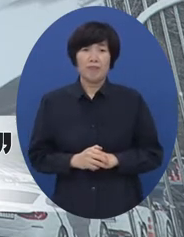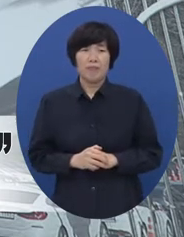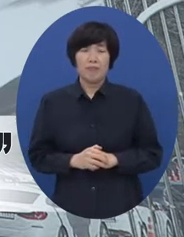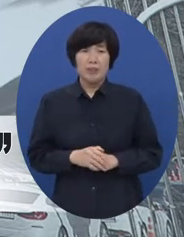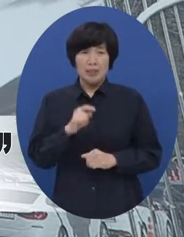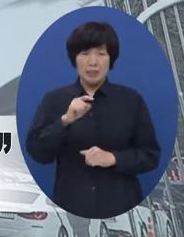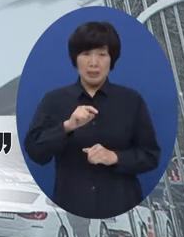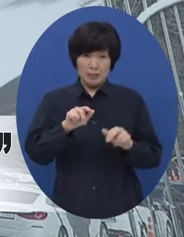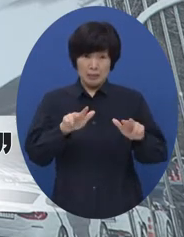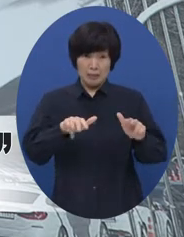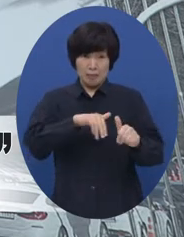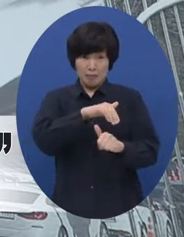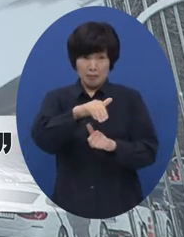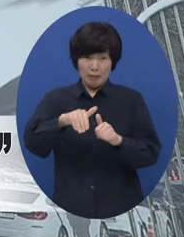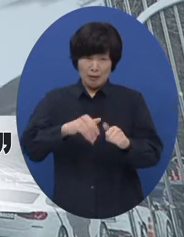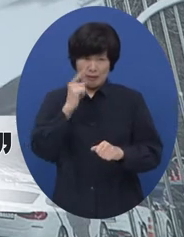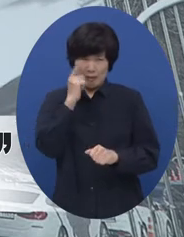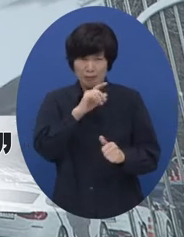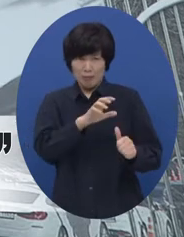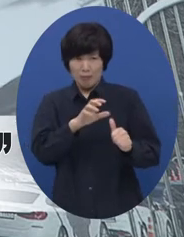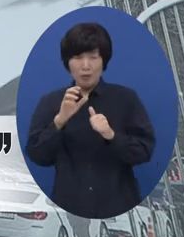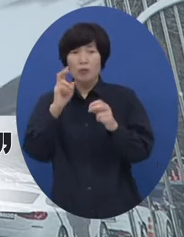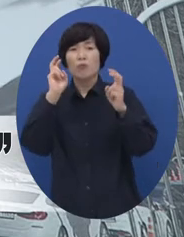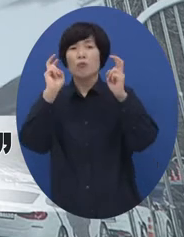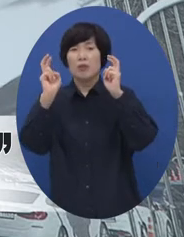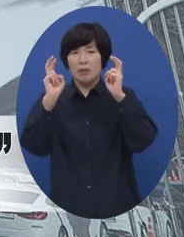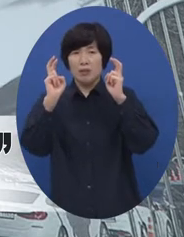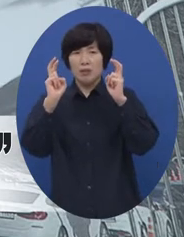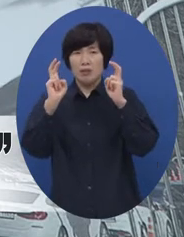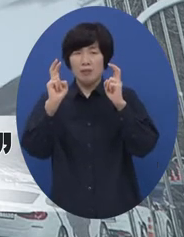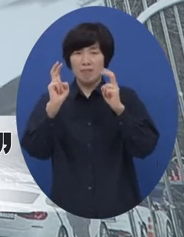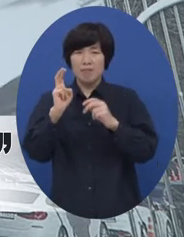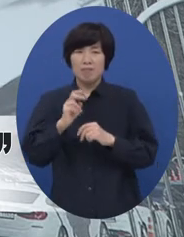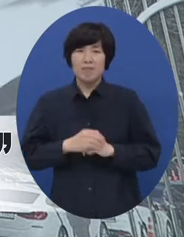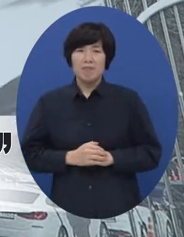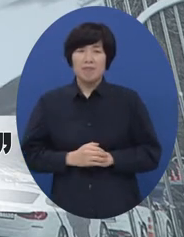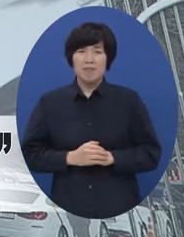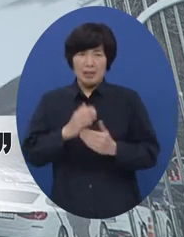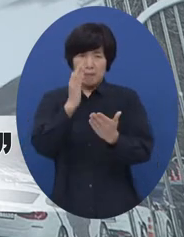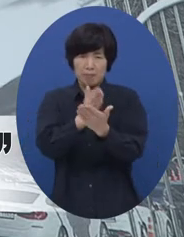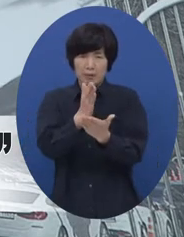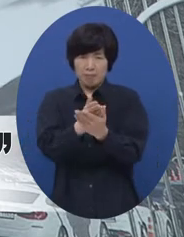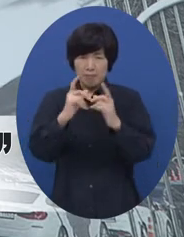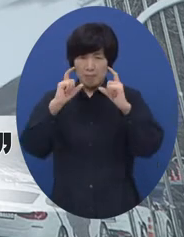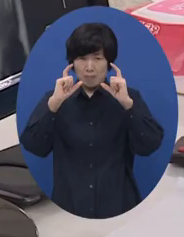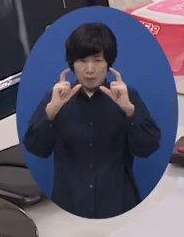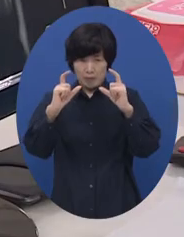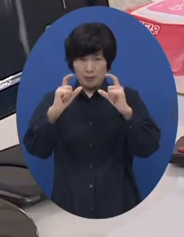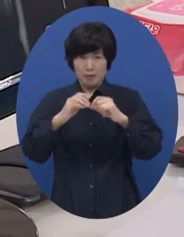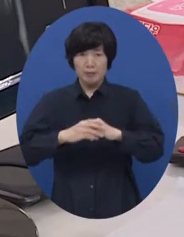상황을 악용하는 비양심적인 업체들에게 사실상 경고장을 보낸 겁니다.